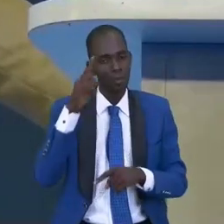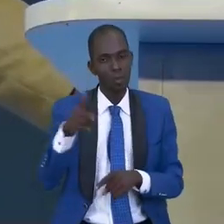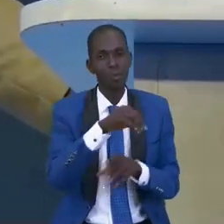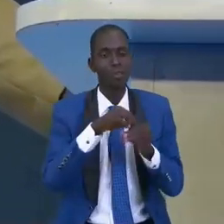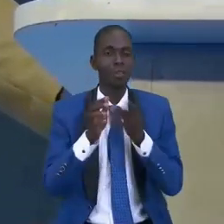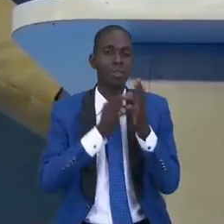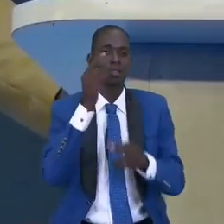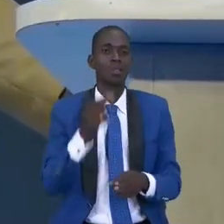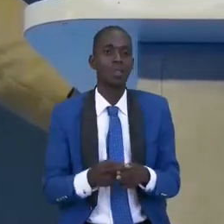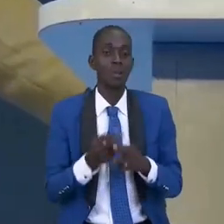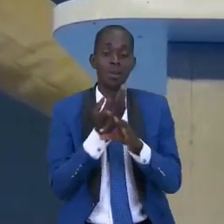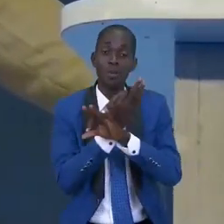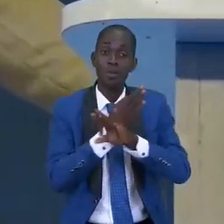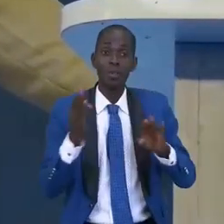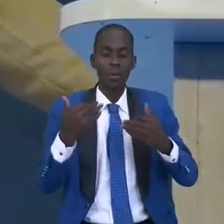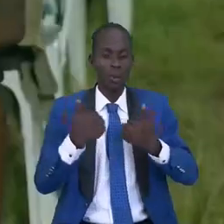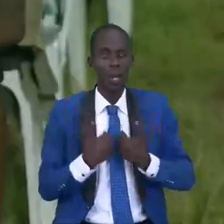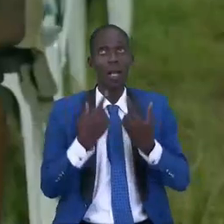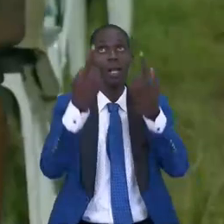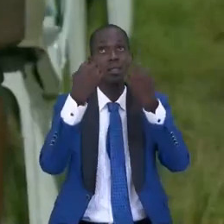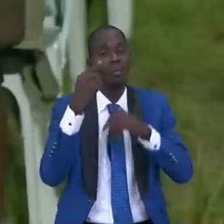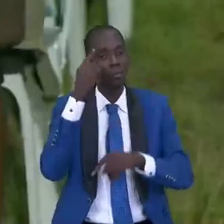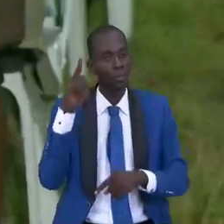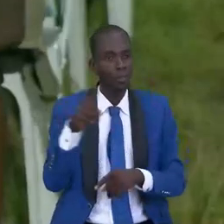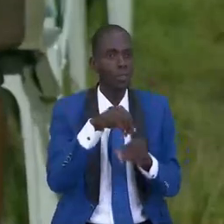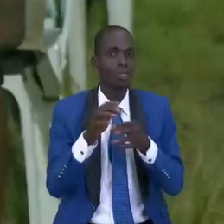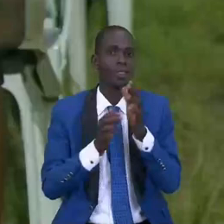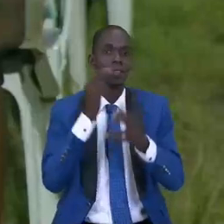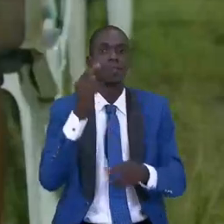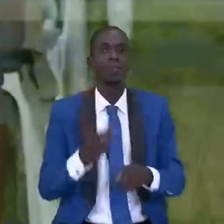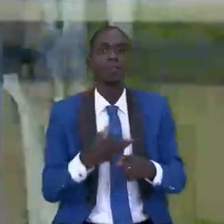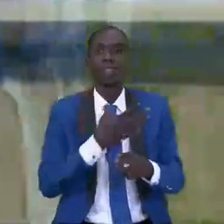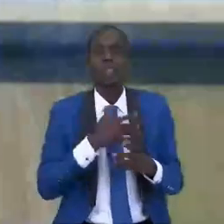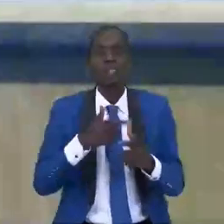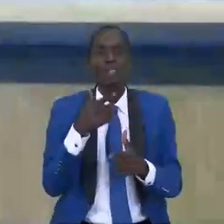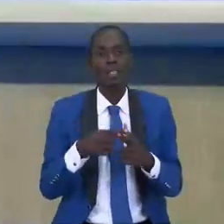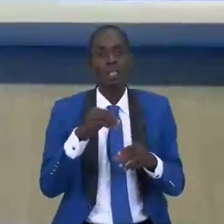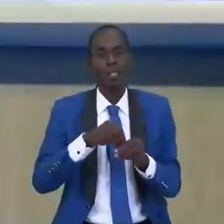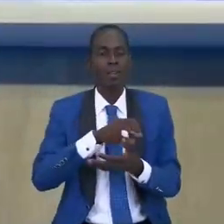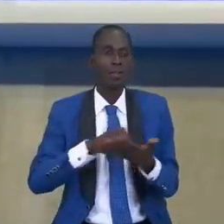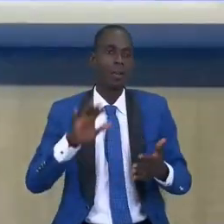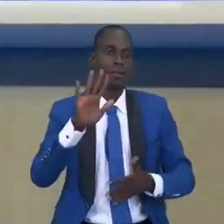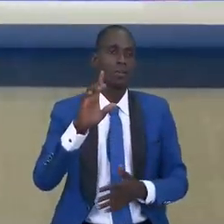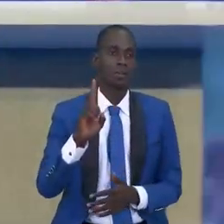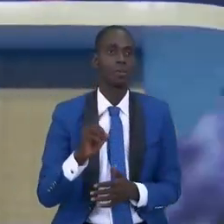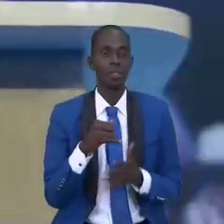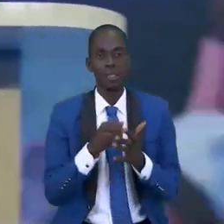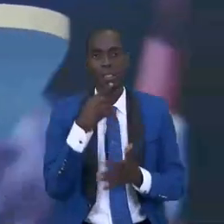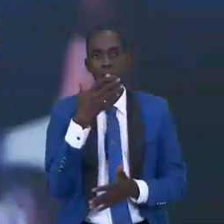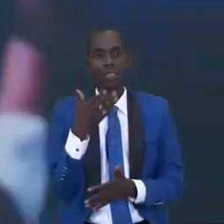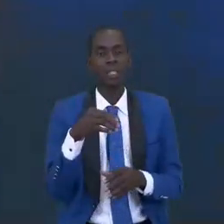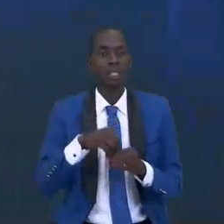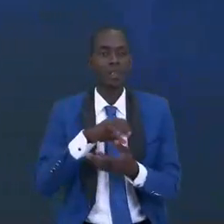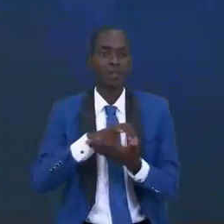toi. La libération est là pour toi. Et le verset